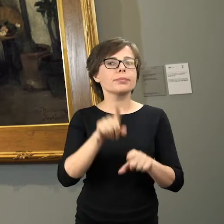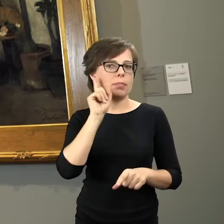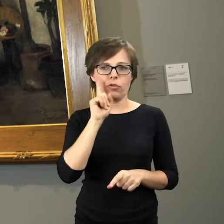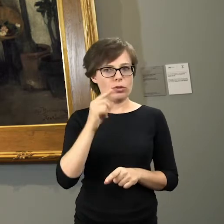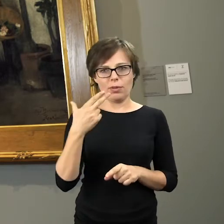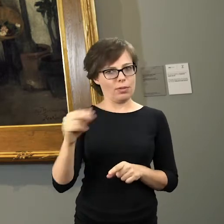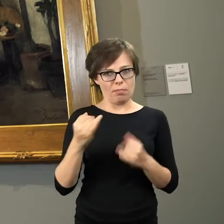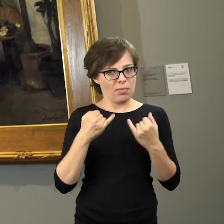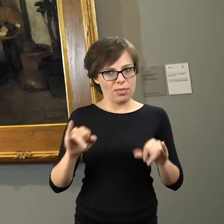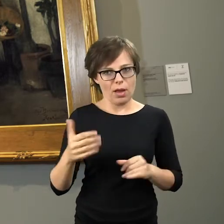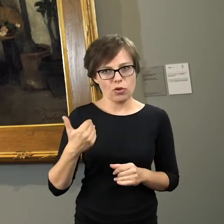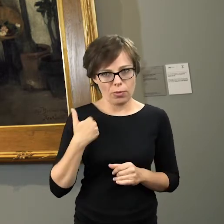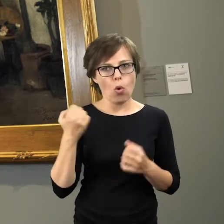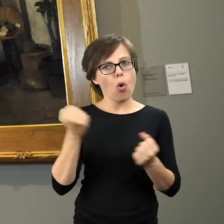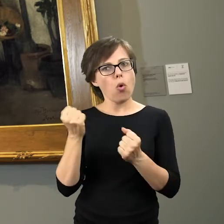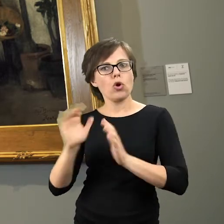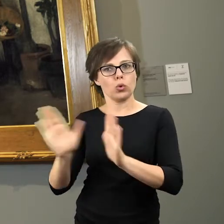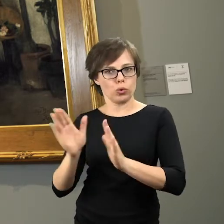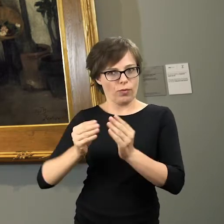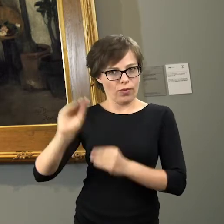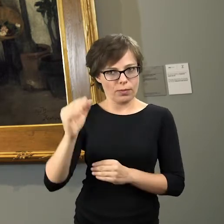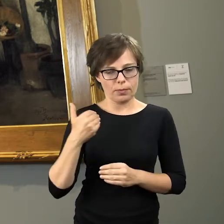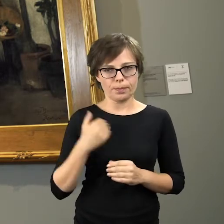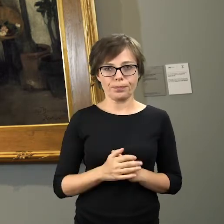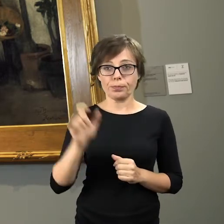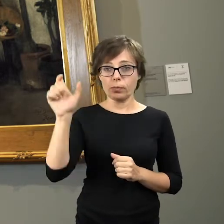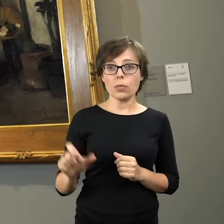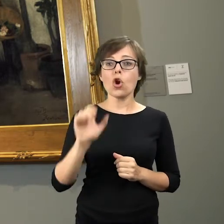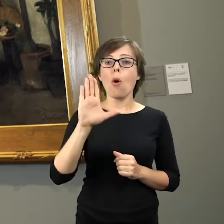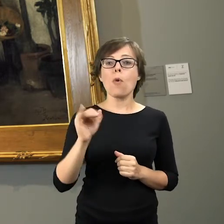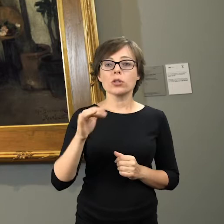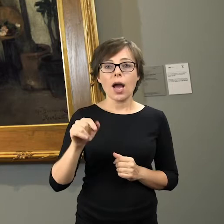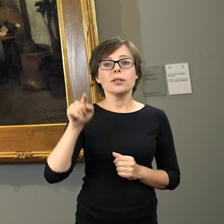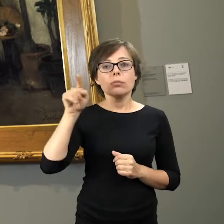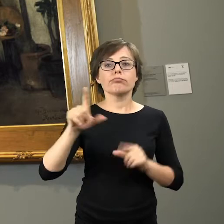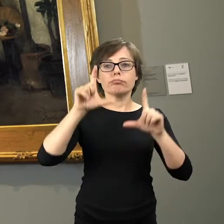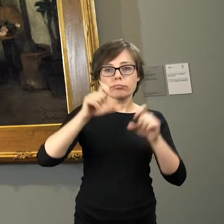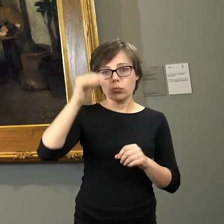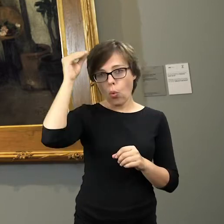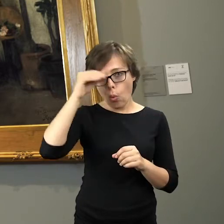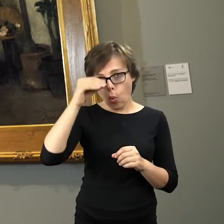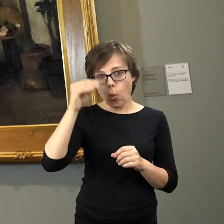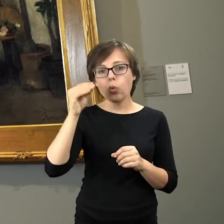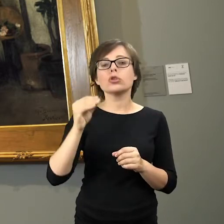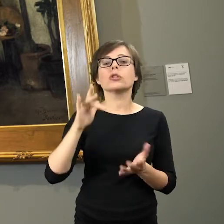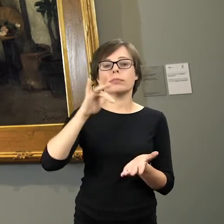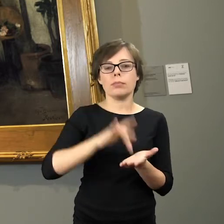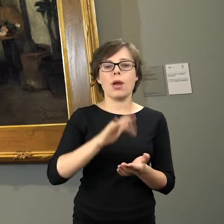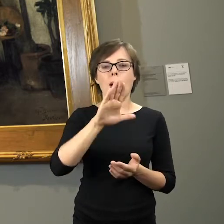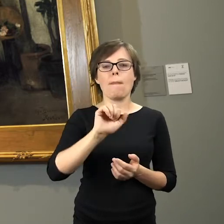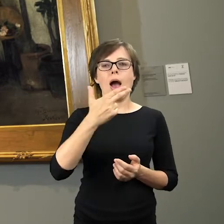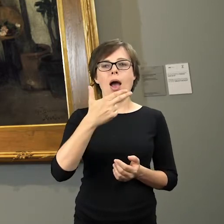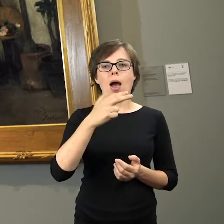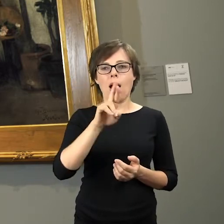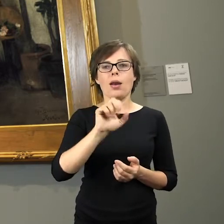przykład młodzi artyści. Boznańska swoją drogę edukacji artystyczną zapoczątkowała w Baraneum, w szkole, wyższej